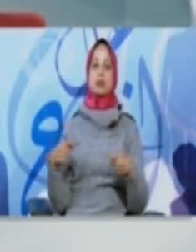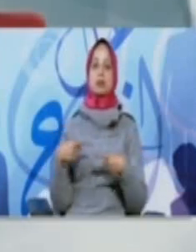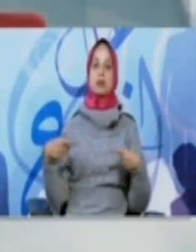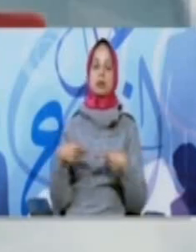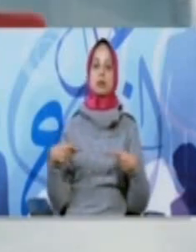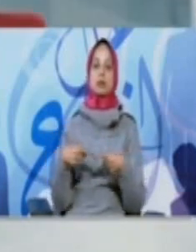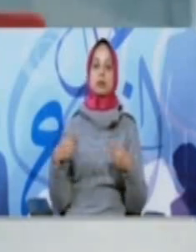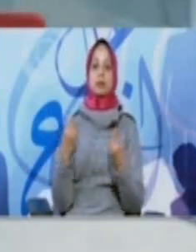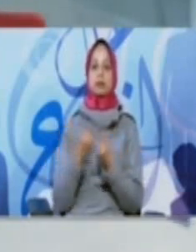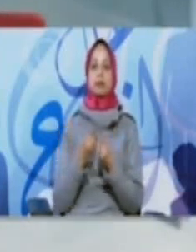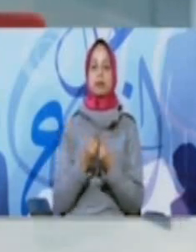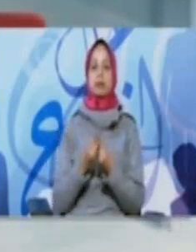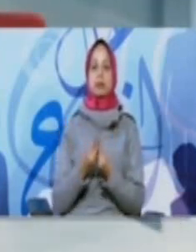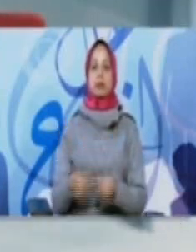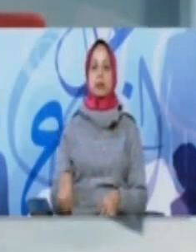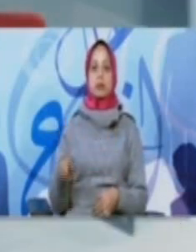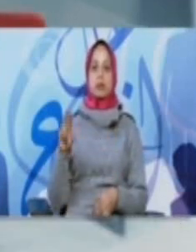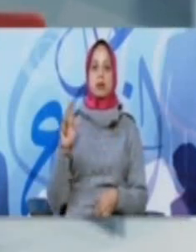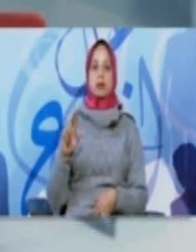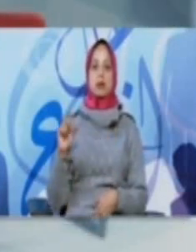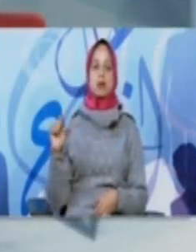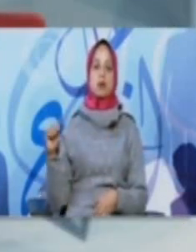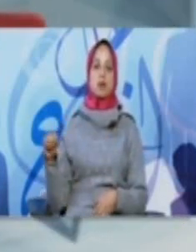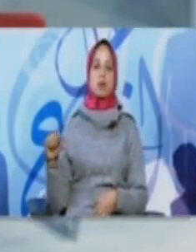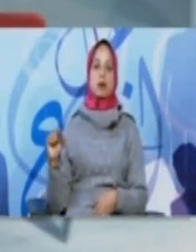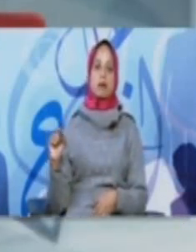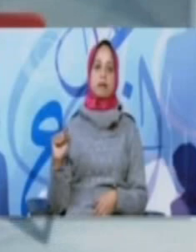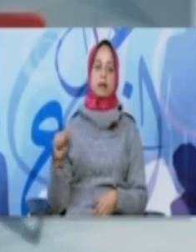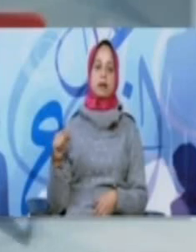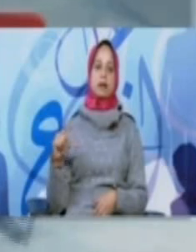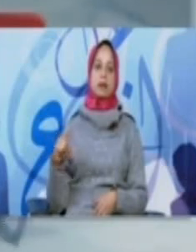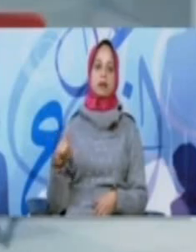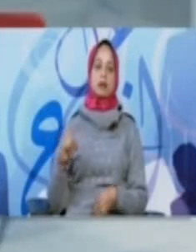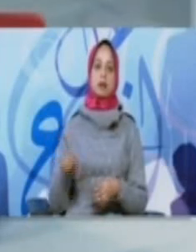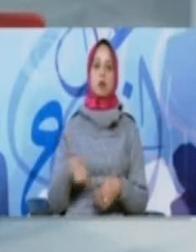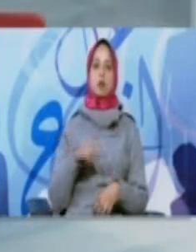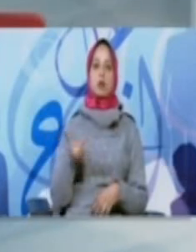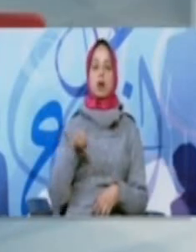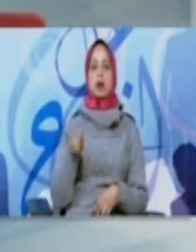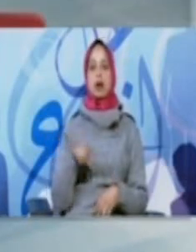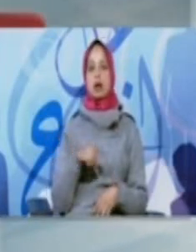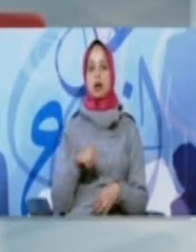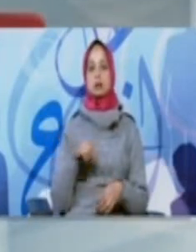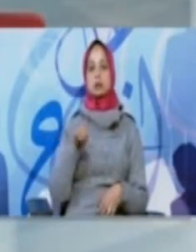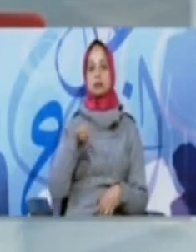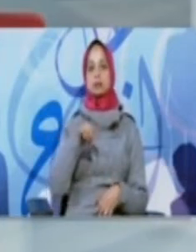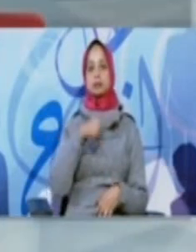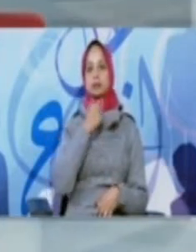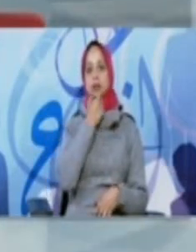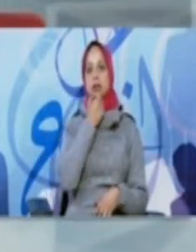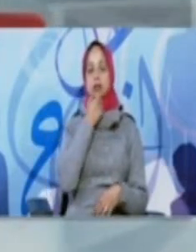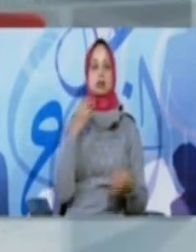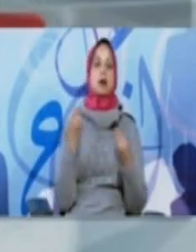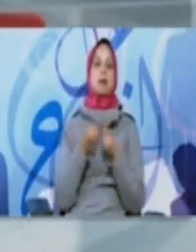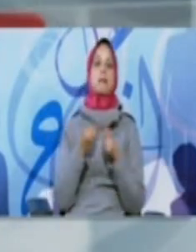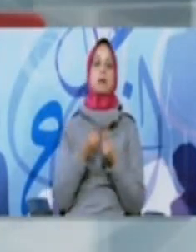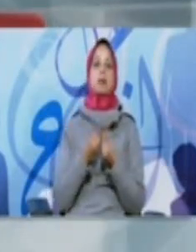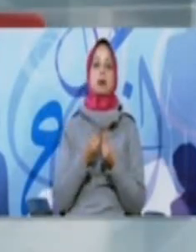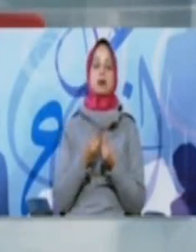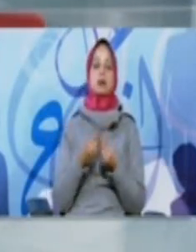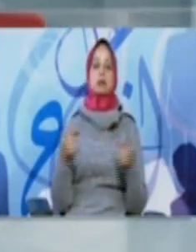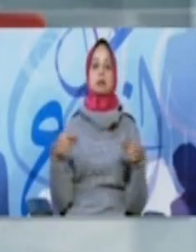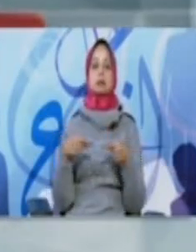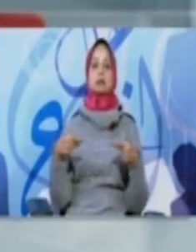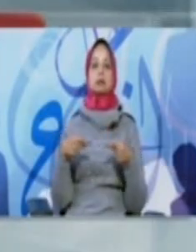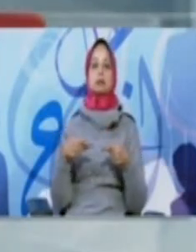والانجليز. ركز معايا كده. استبد الملك بالحكم مستغلا هنا ان في صدام حصل بعد السير الاستاج بين